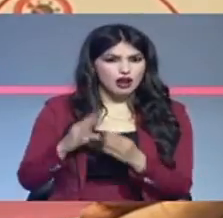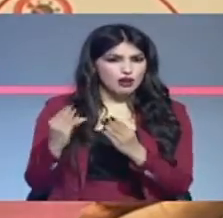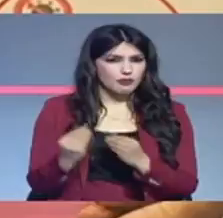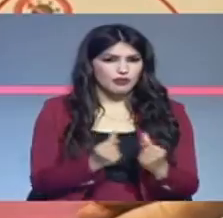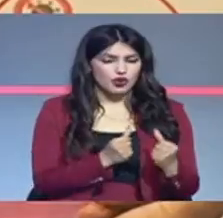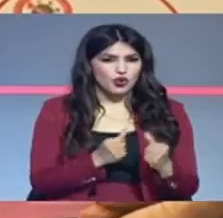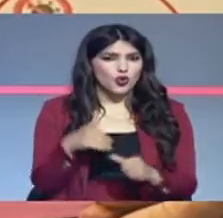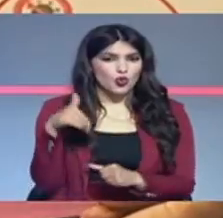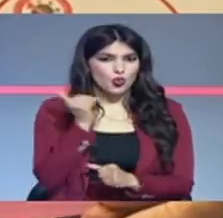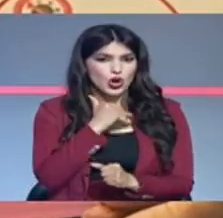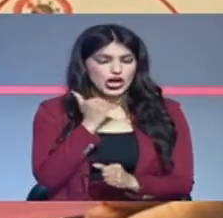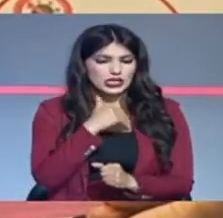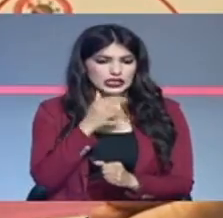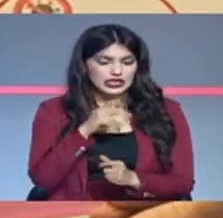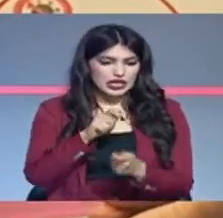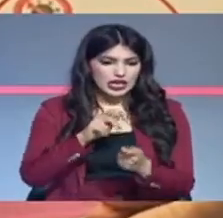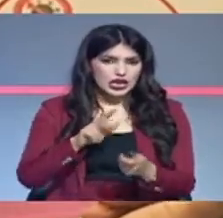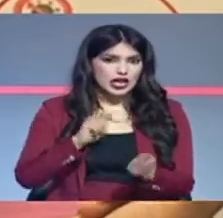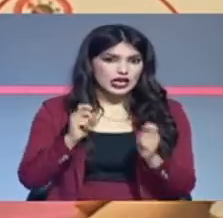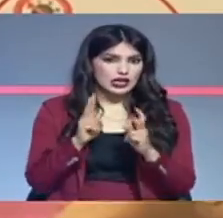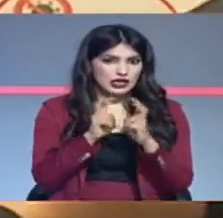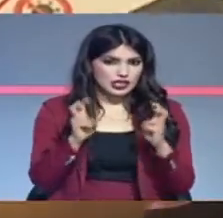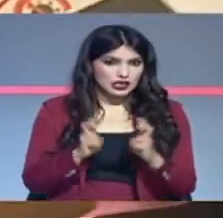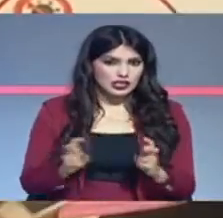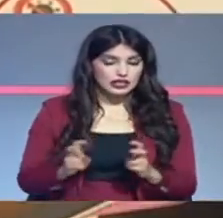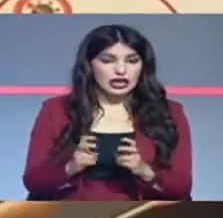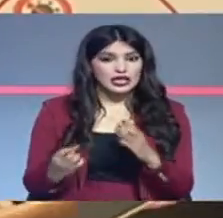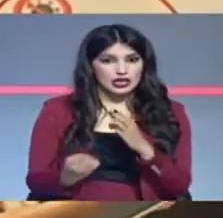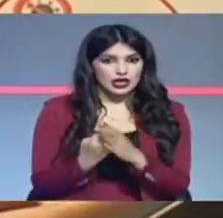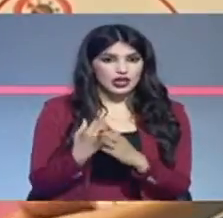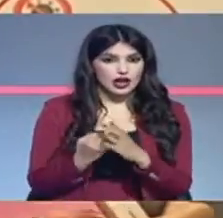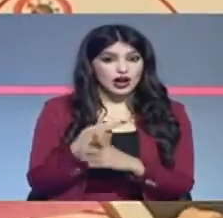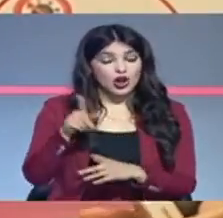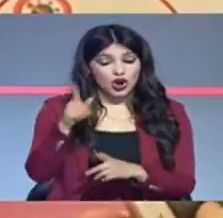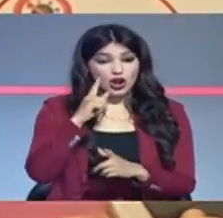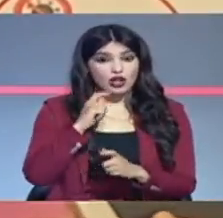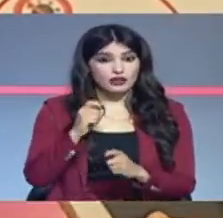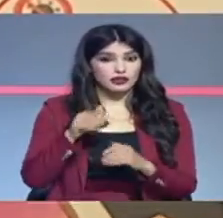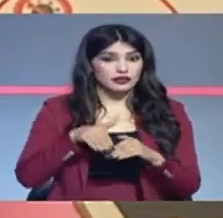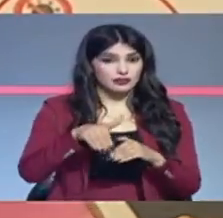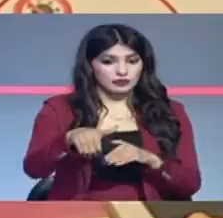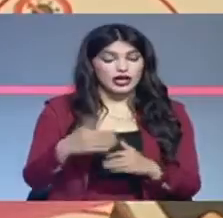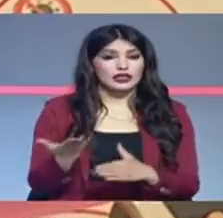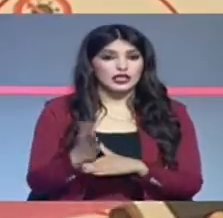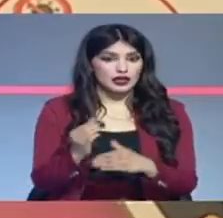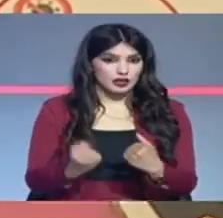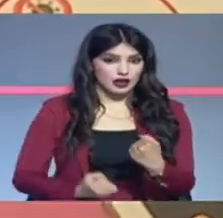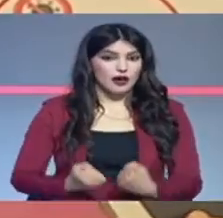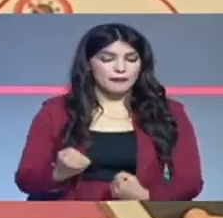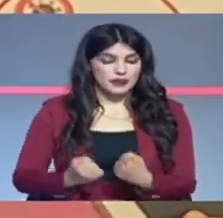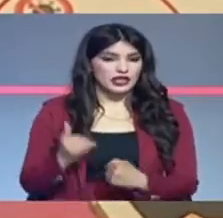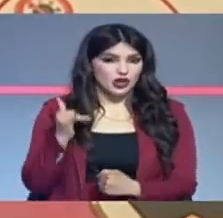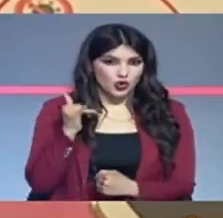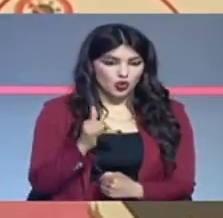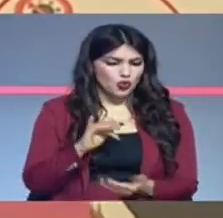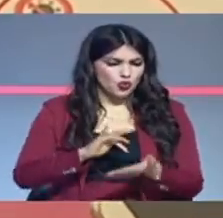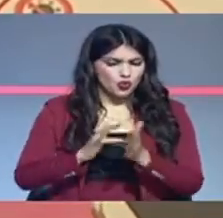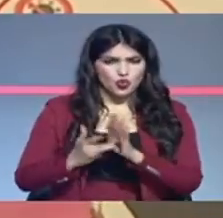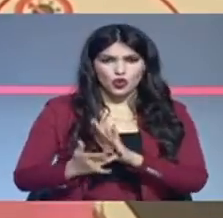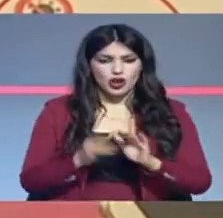والتسريع في الانتقال التقيه باستخدام الطاقه المتجدده مع الحرص على خدمات المسافات الطويله كل